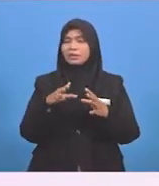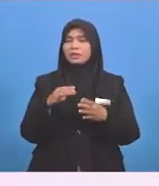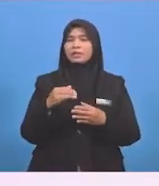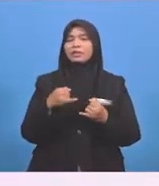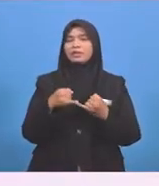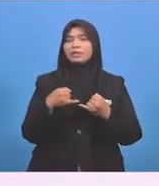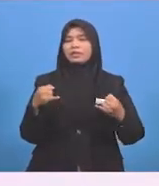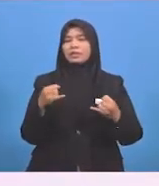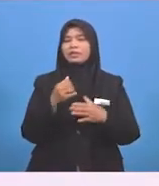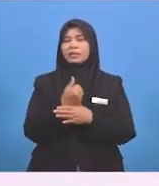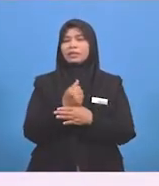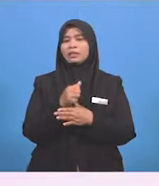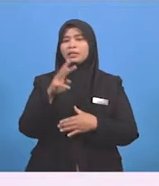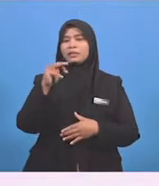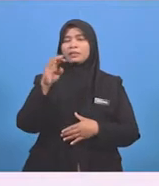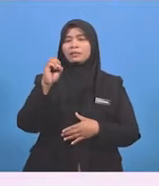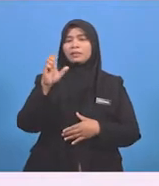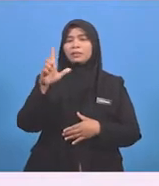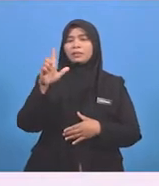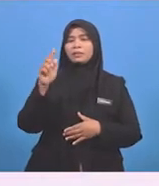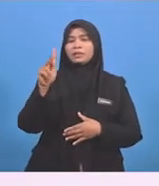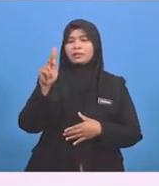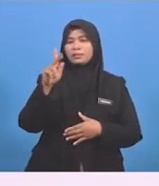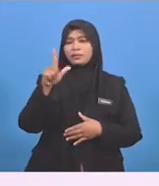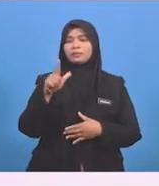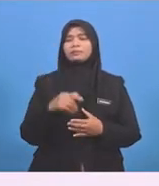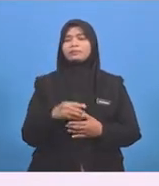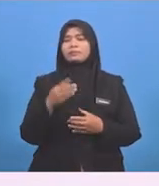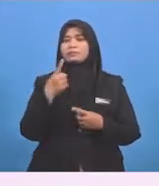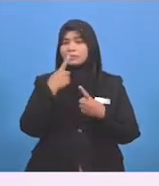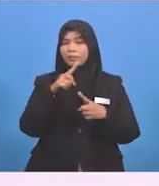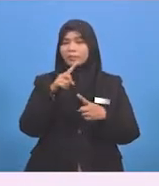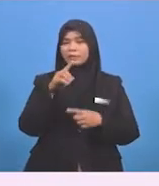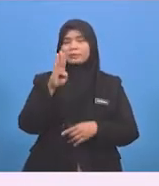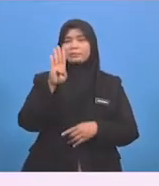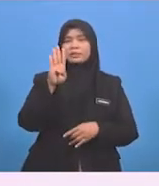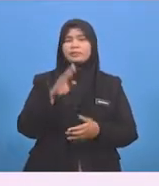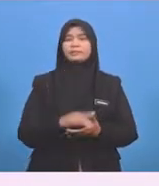antara molekul. Jadi, jawapannya adalah B.